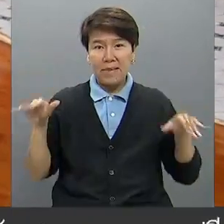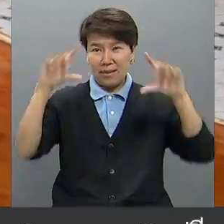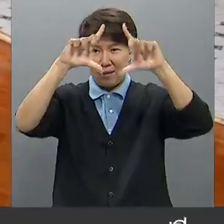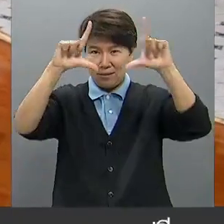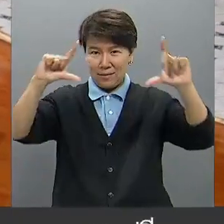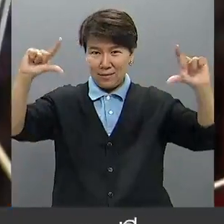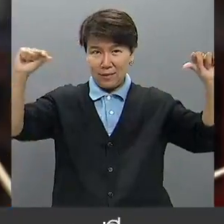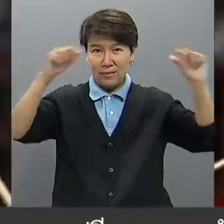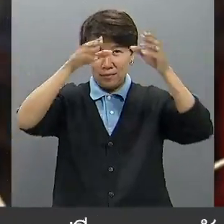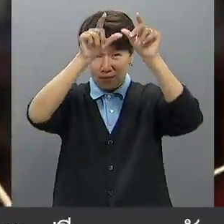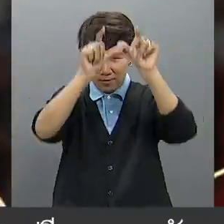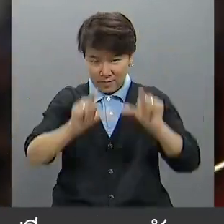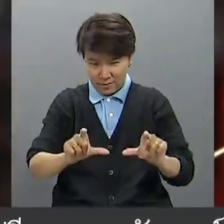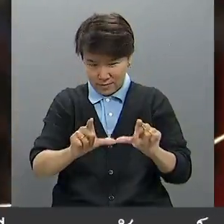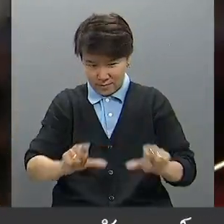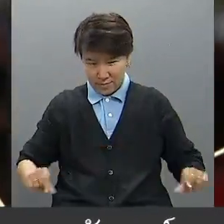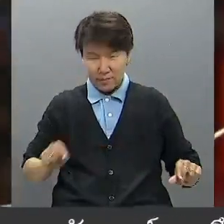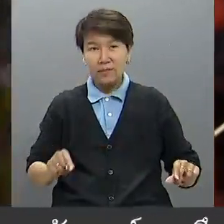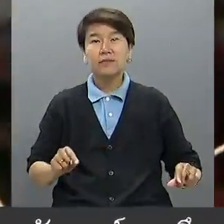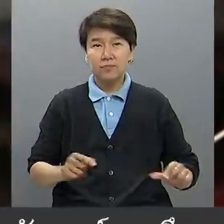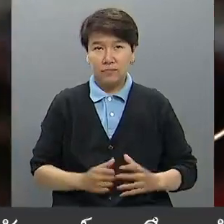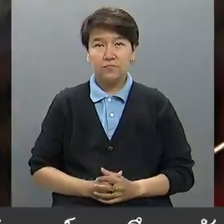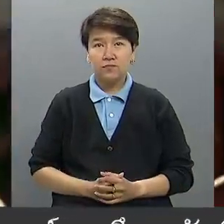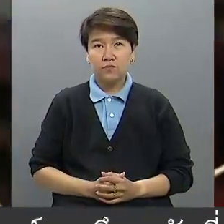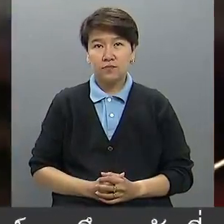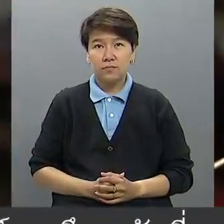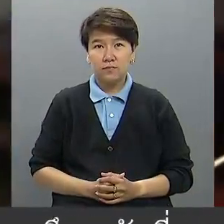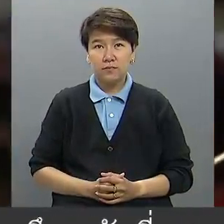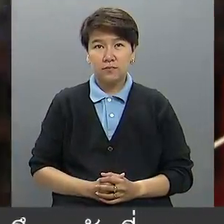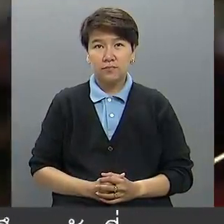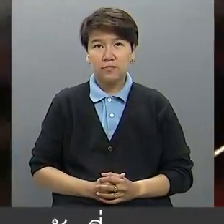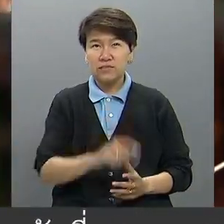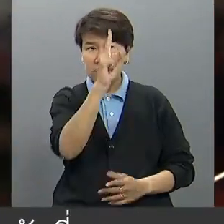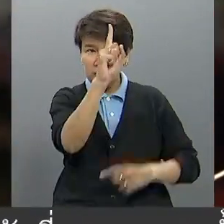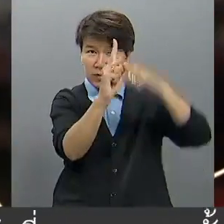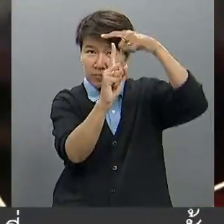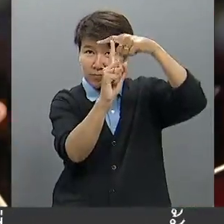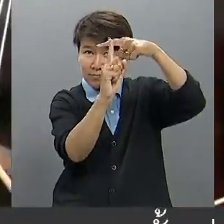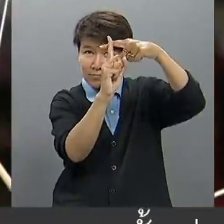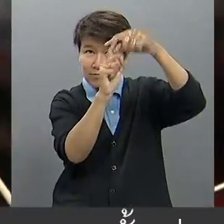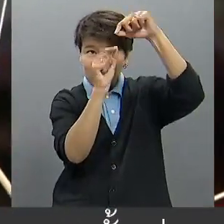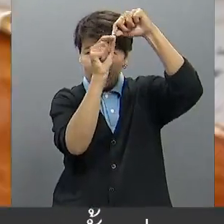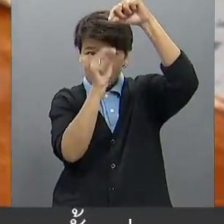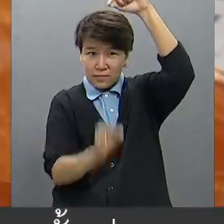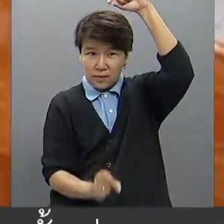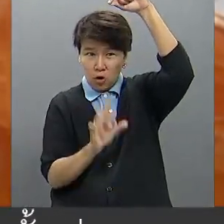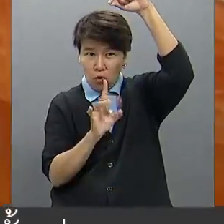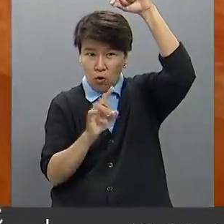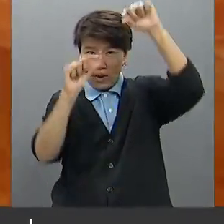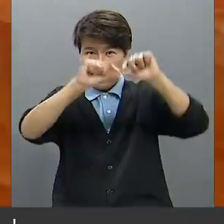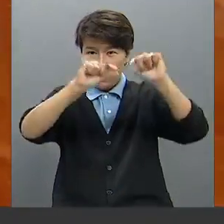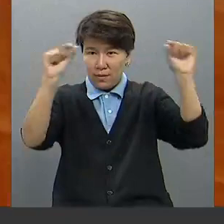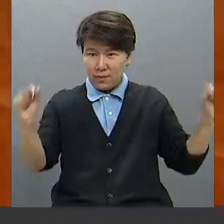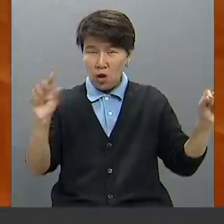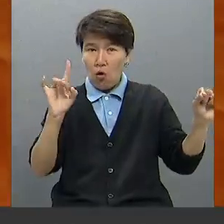ขากบนะครับสัดส่วนของการตัดไม้ก็คือถ้าตัวนี้100เซนนะครับปีกก็100เซนขา